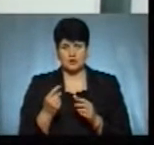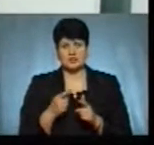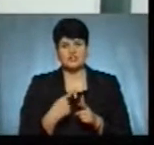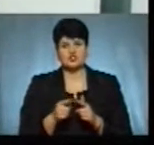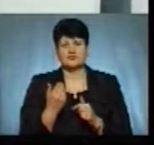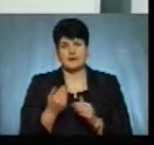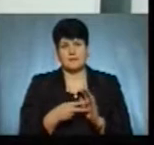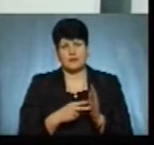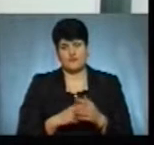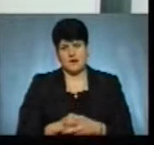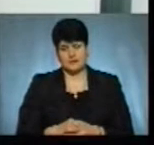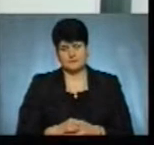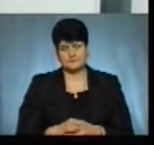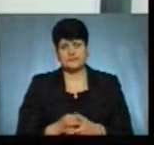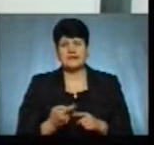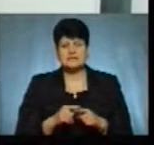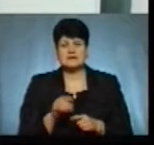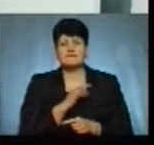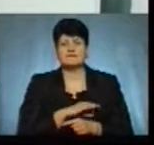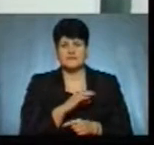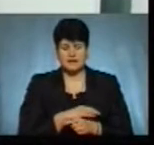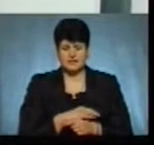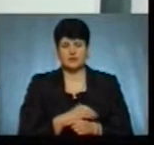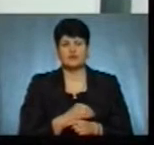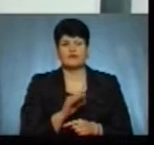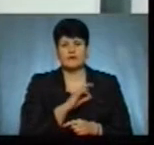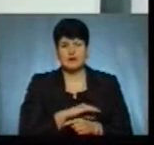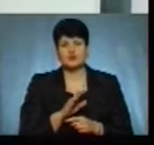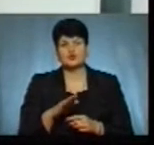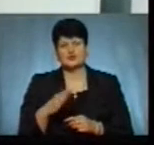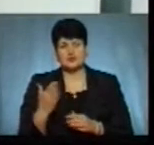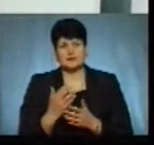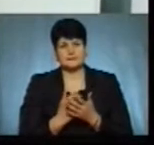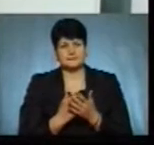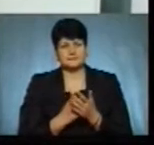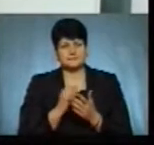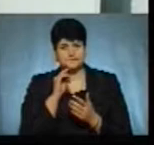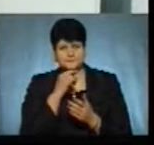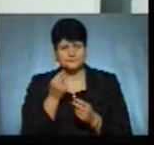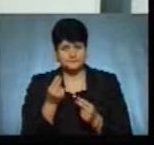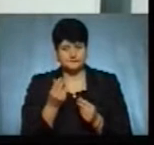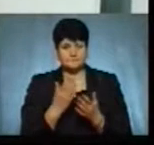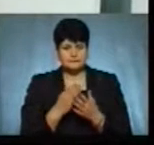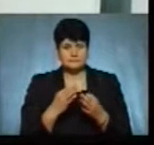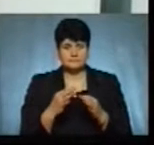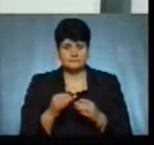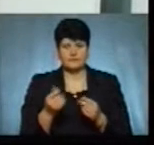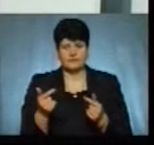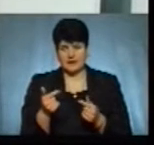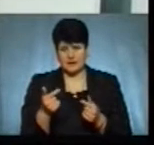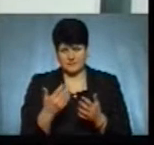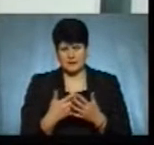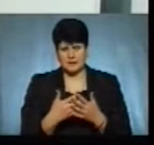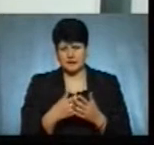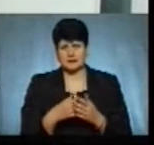планували. Тому це вигідно і навіть вигідно з точки зору заощадження. Якщо людина має певні вільні заощадження в гривні на певний